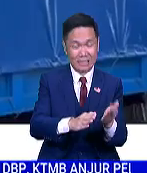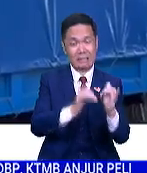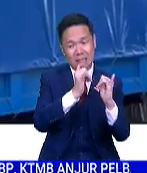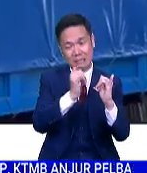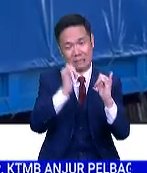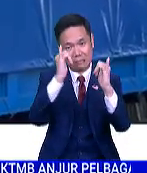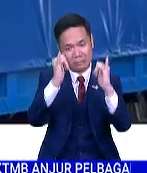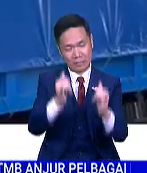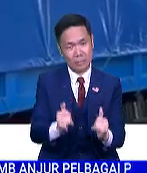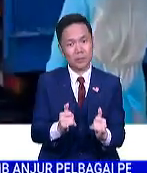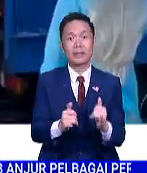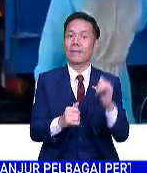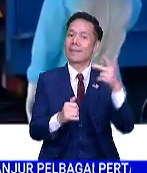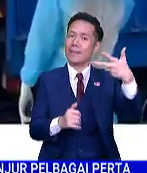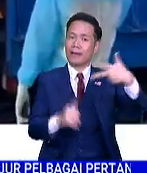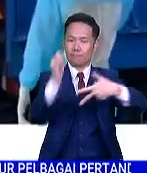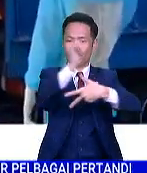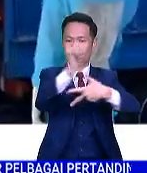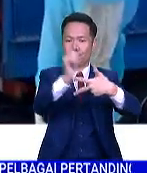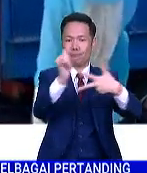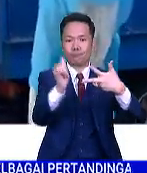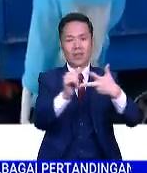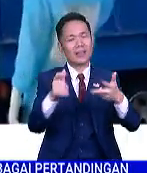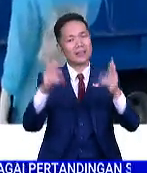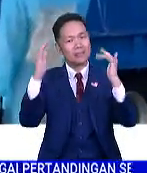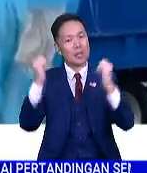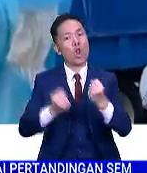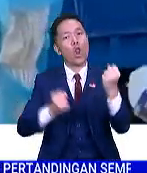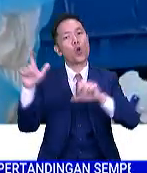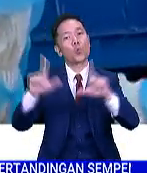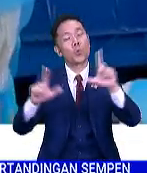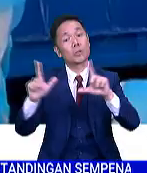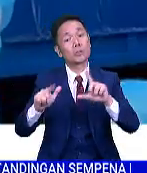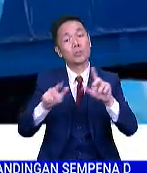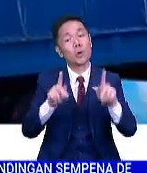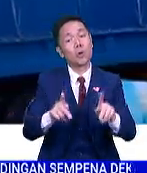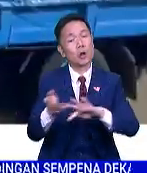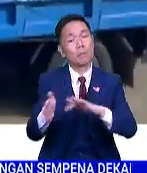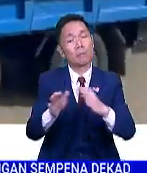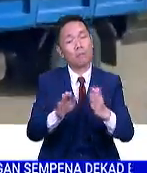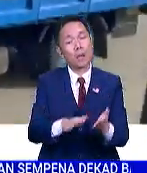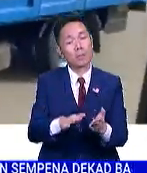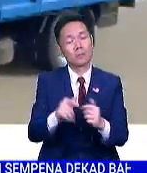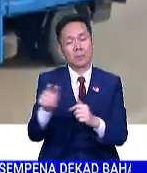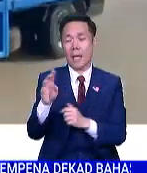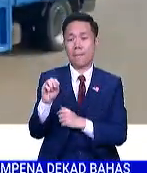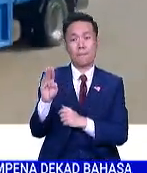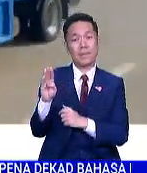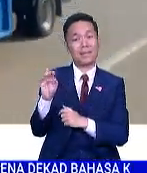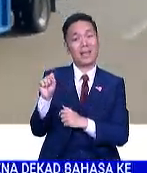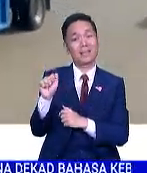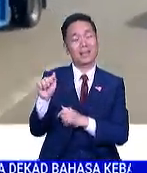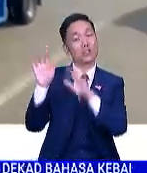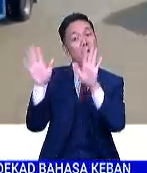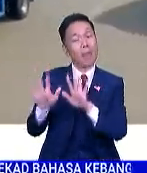Rak khas tiga tingkat diletakkan di bahagian sisi ruang dalam lori bagi menempatkan jenazah. Menurut MBSA,